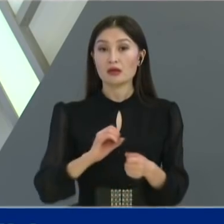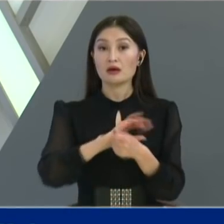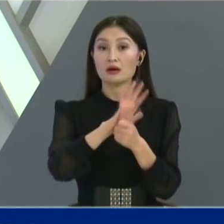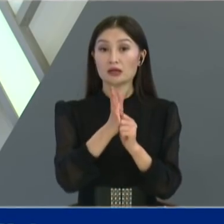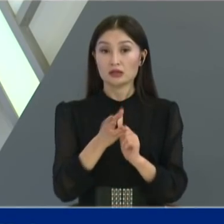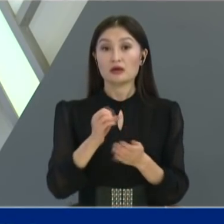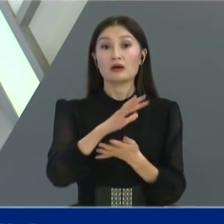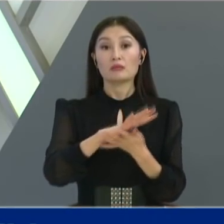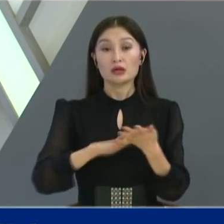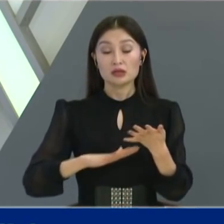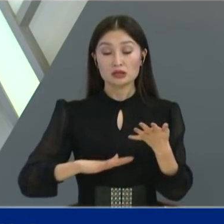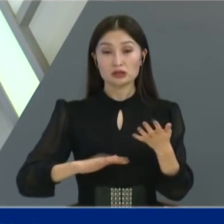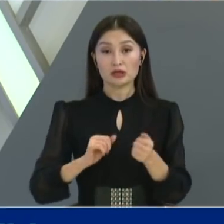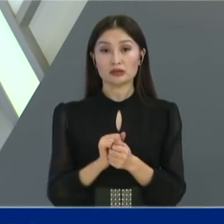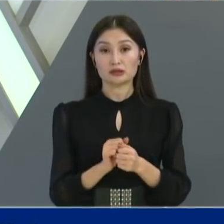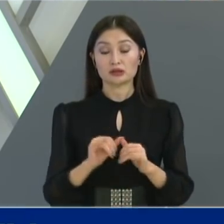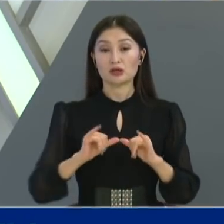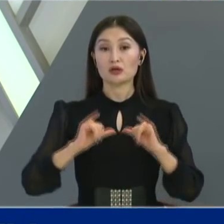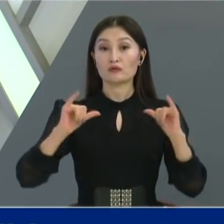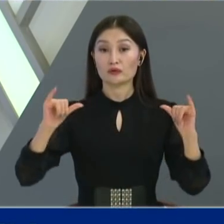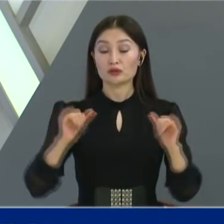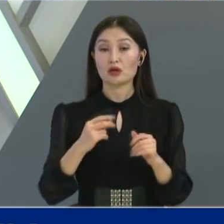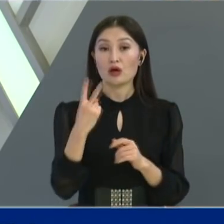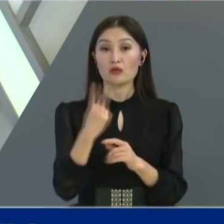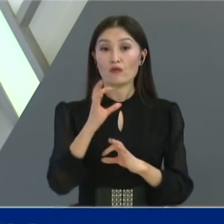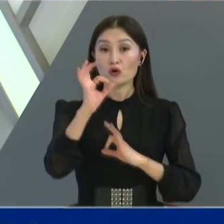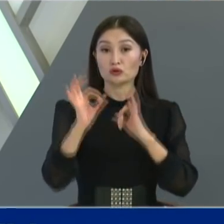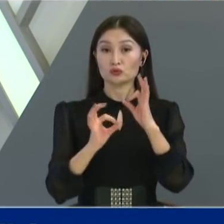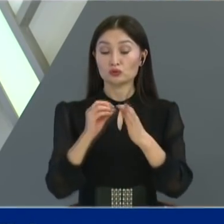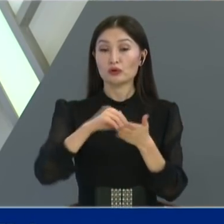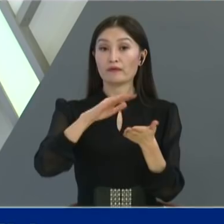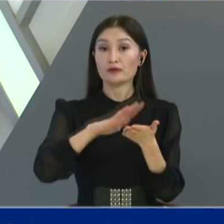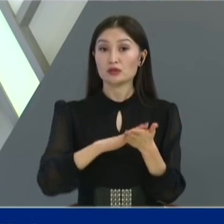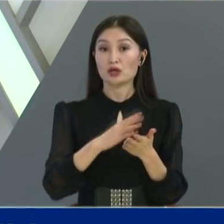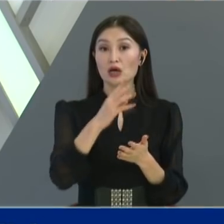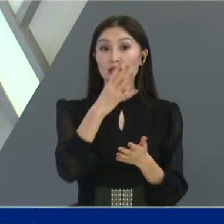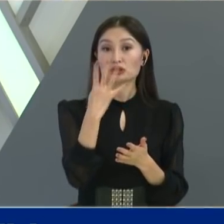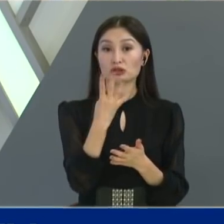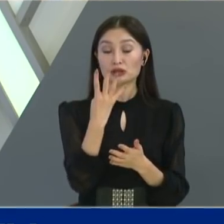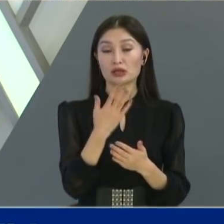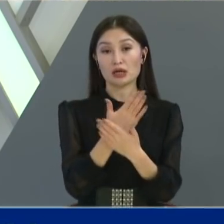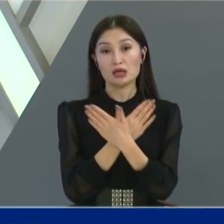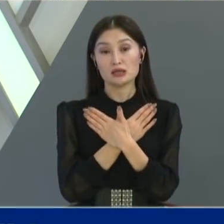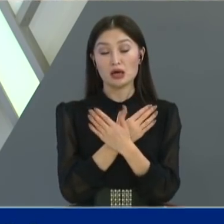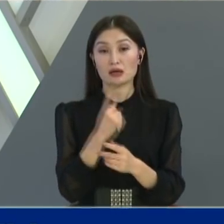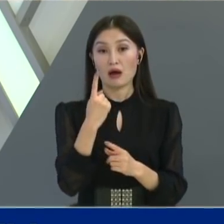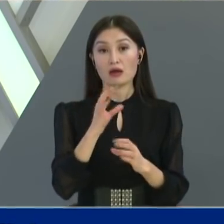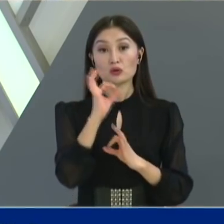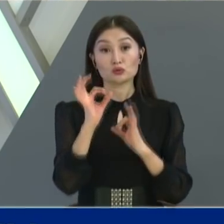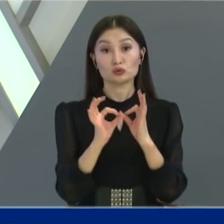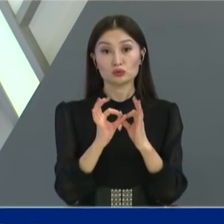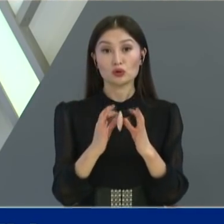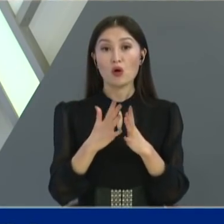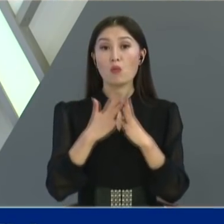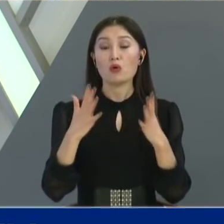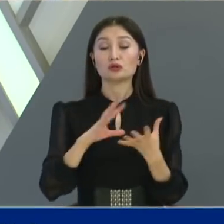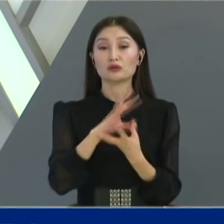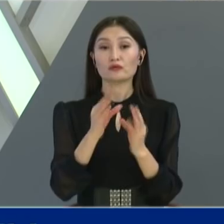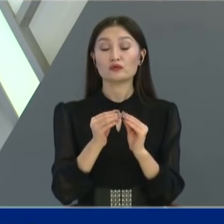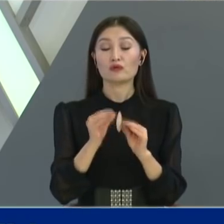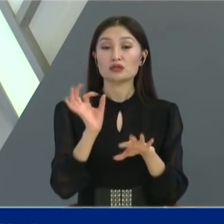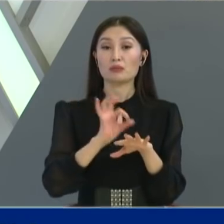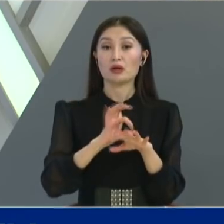Коронавирус продолжает набирать обороты. Уже двое суток подряд фиксируется по 4 летальных исхода в сутки. Сегодня больше всего новых